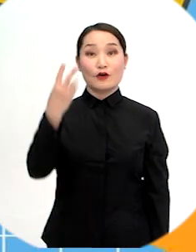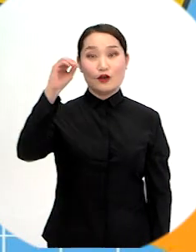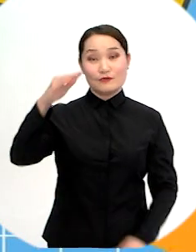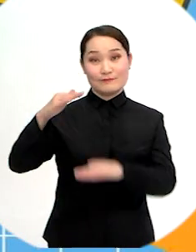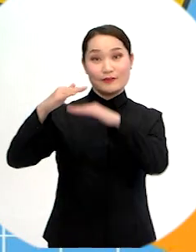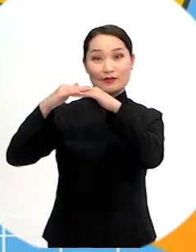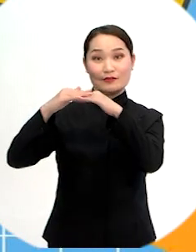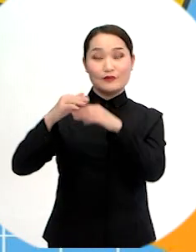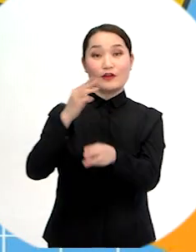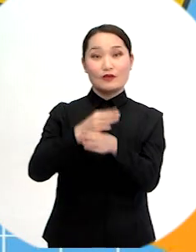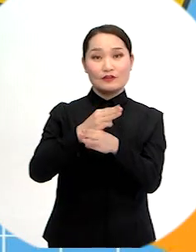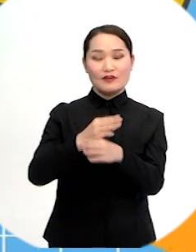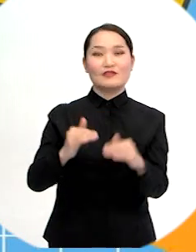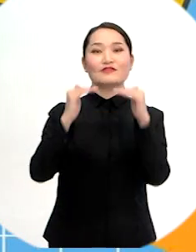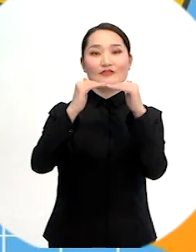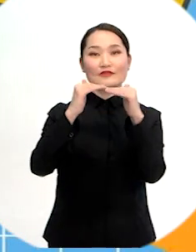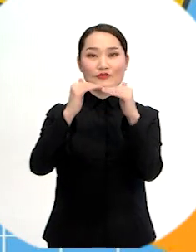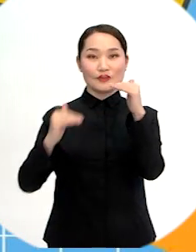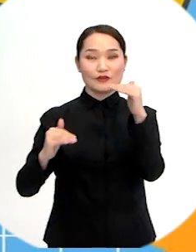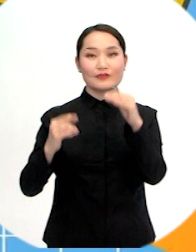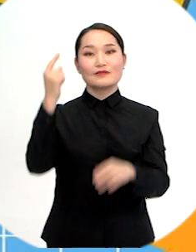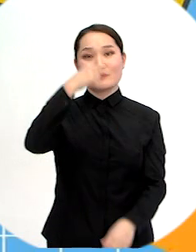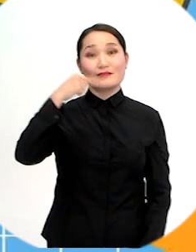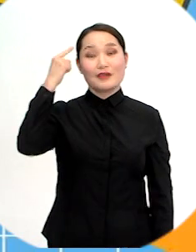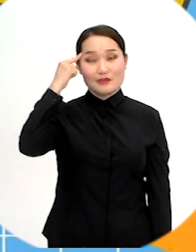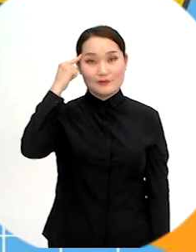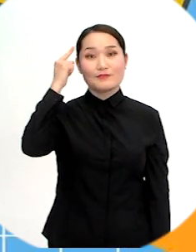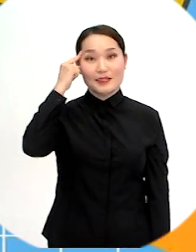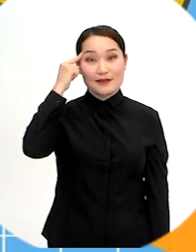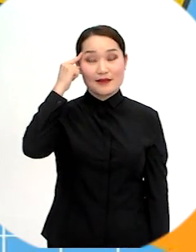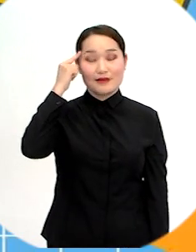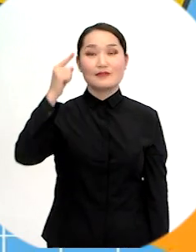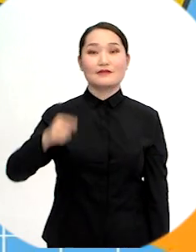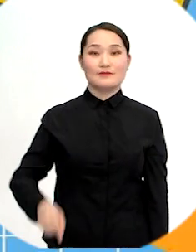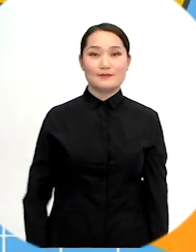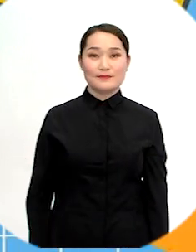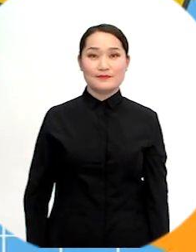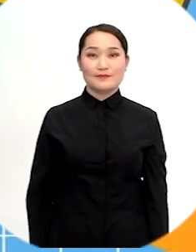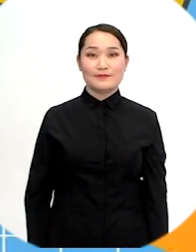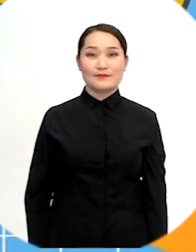20 хүртэлх тооны тэгш сандгоо тоог таньж мэднэ.